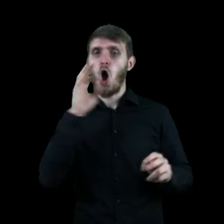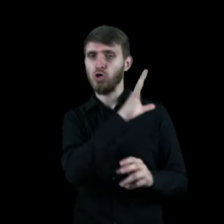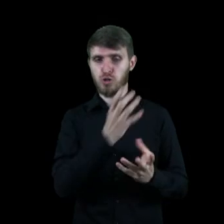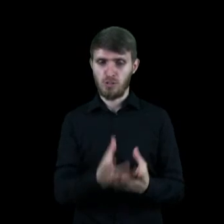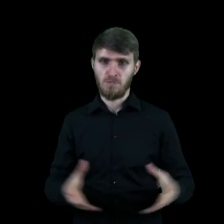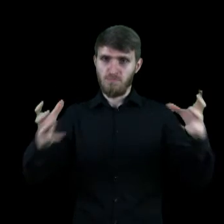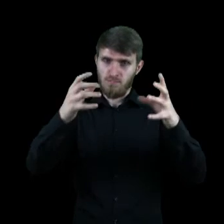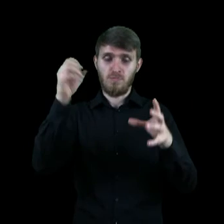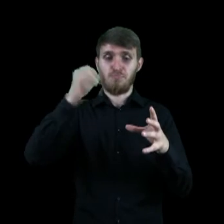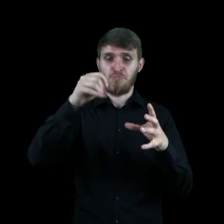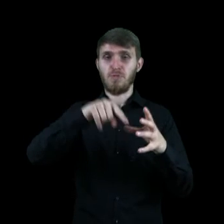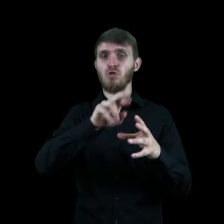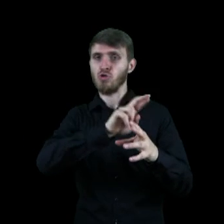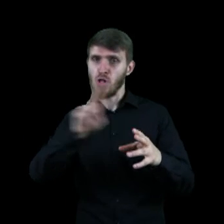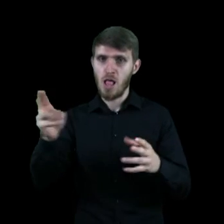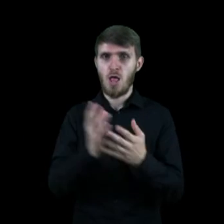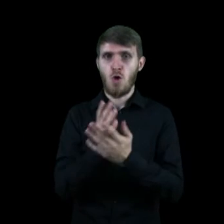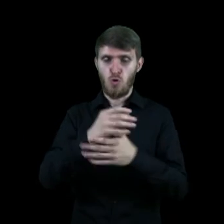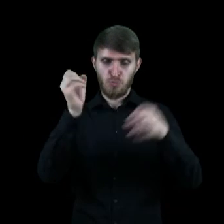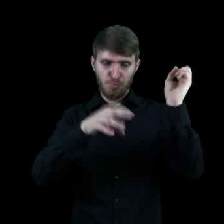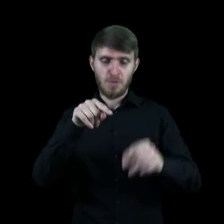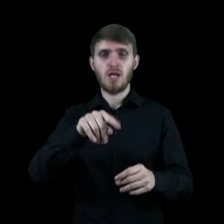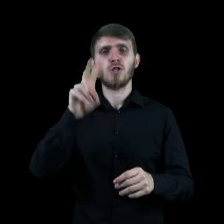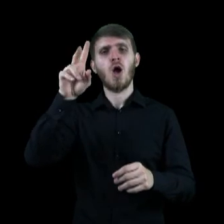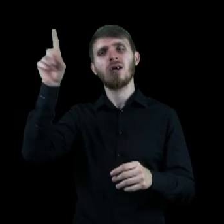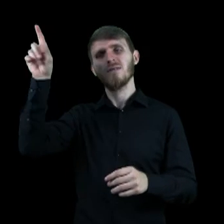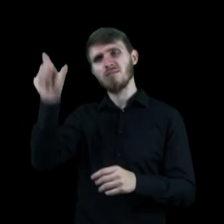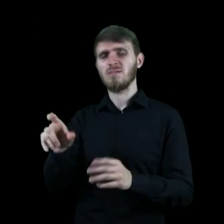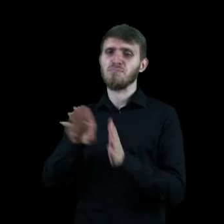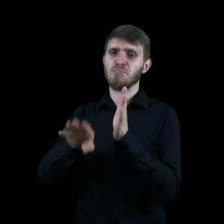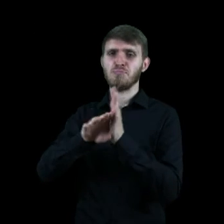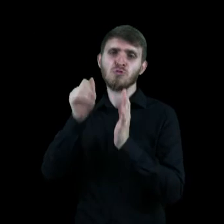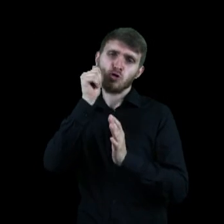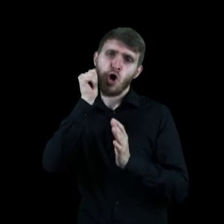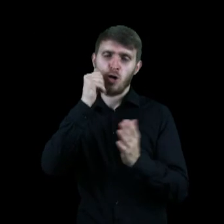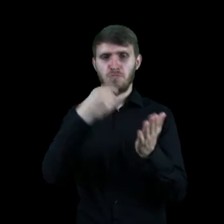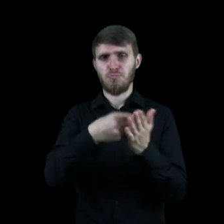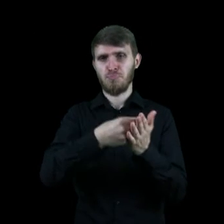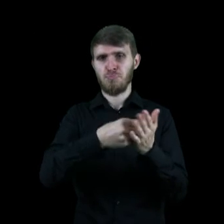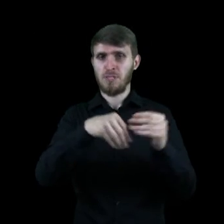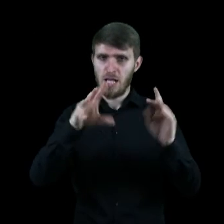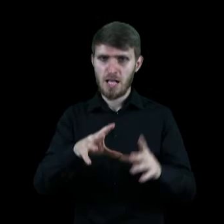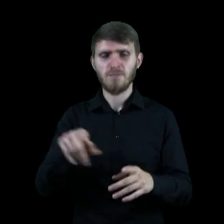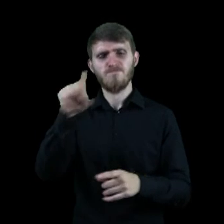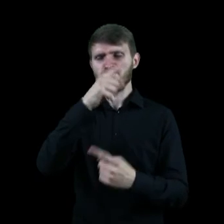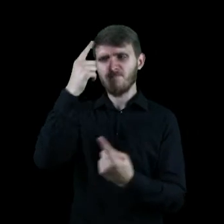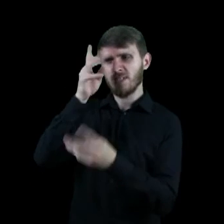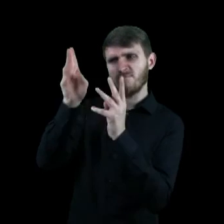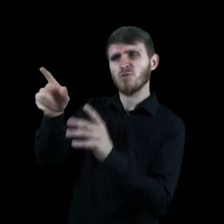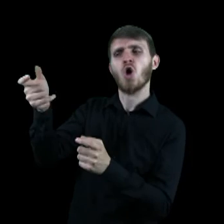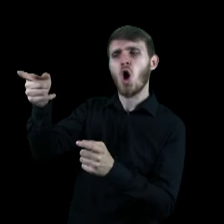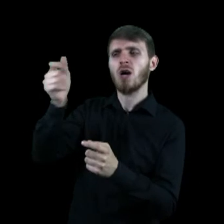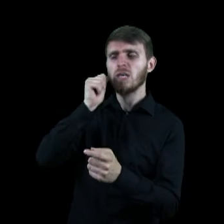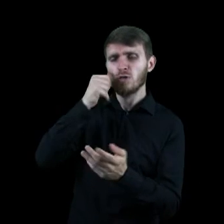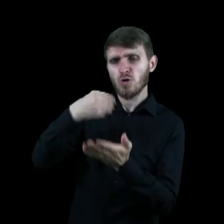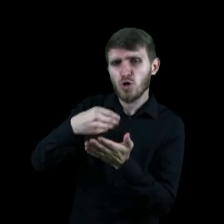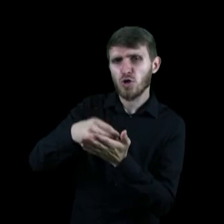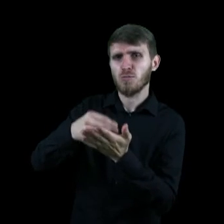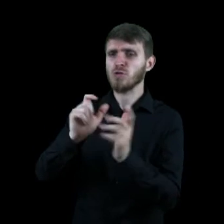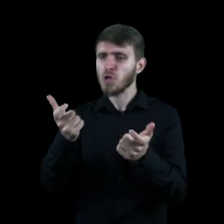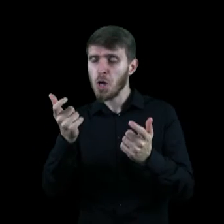określić koszyk dóbr. A raczej dóbr i usług. Rozpatrują przeciętnego konsumenta miejskiego.